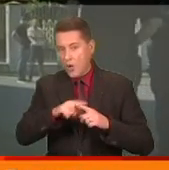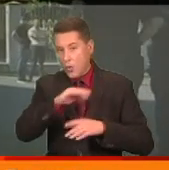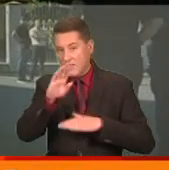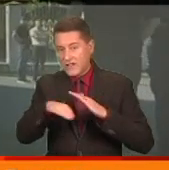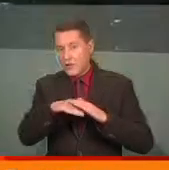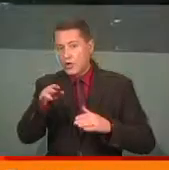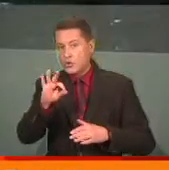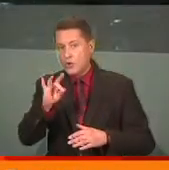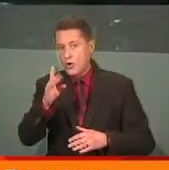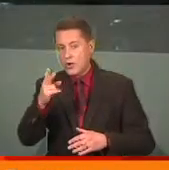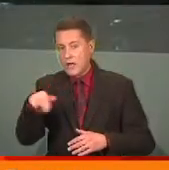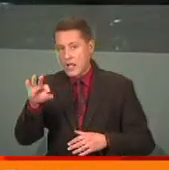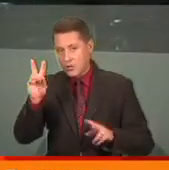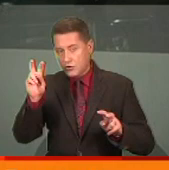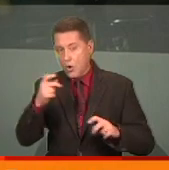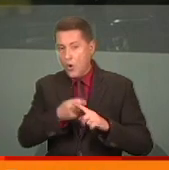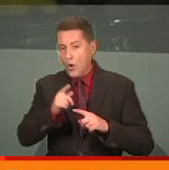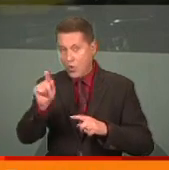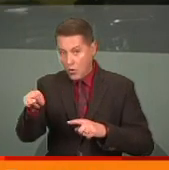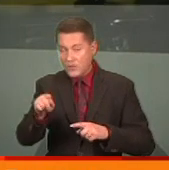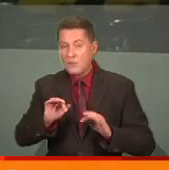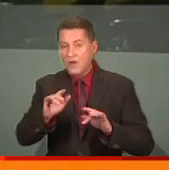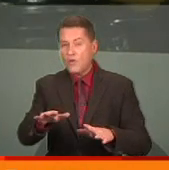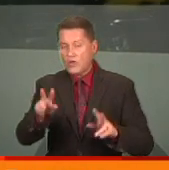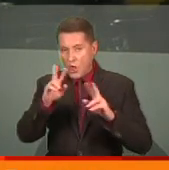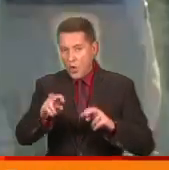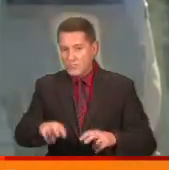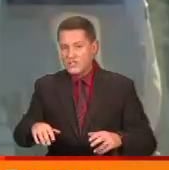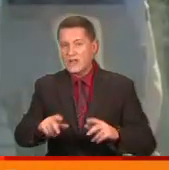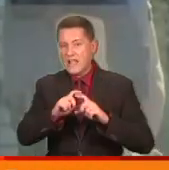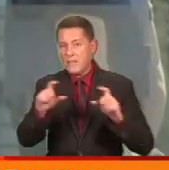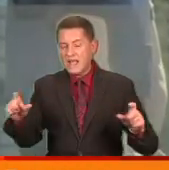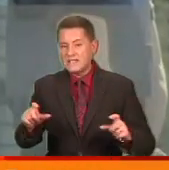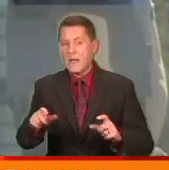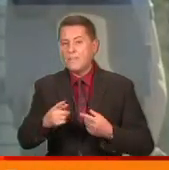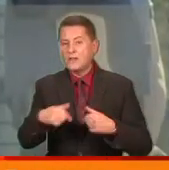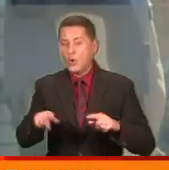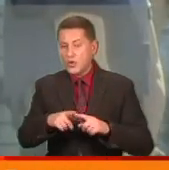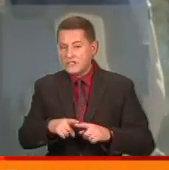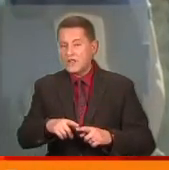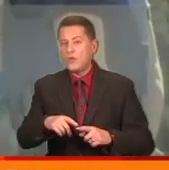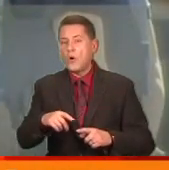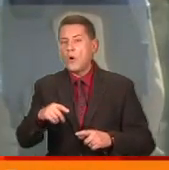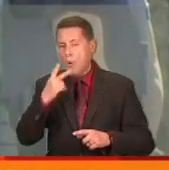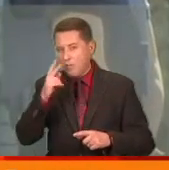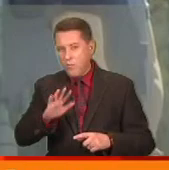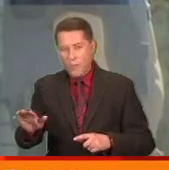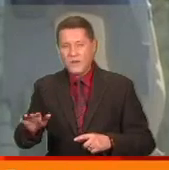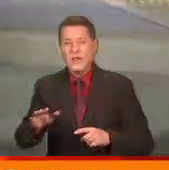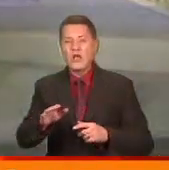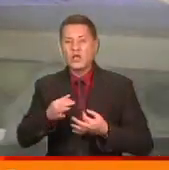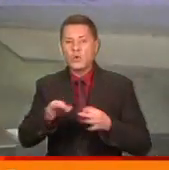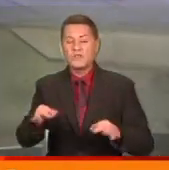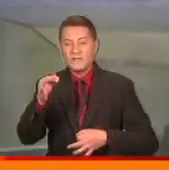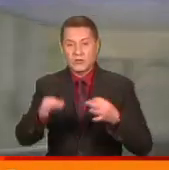підпорядковувався торнадо. Саме він проводив обшук на базі підрозділу після перших затримань. Але попри дозвіл суду, торнадівці його туди